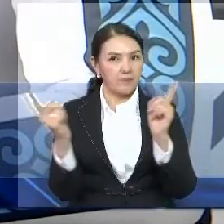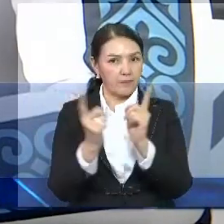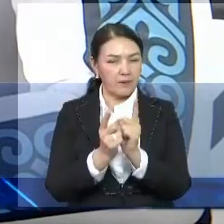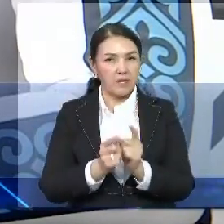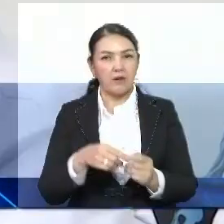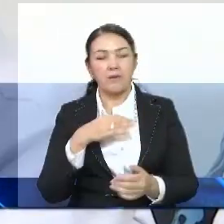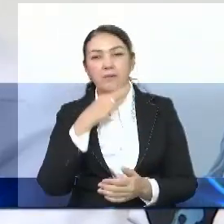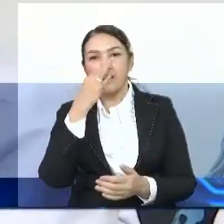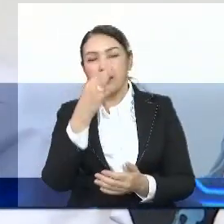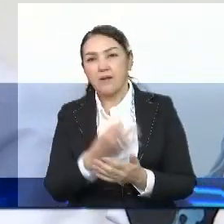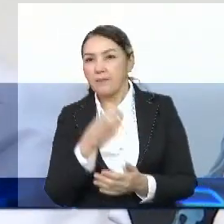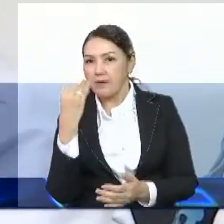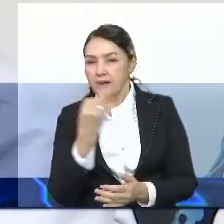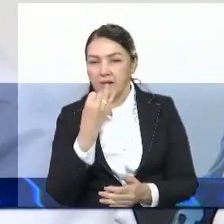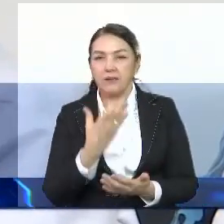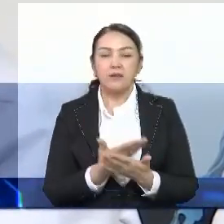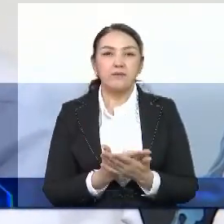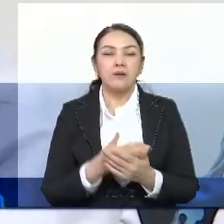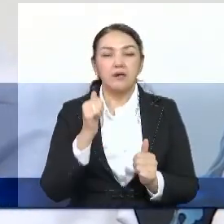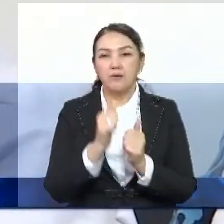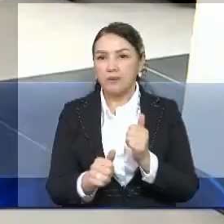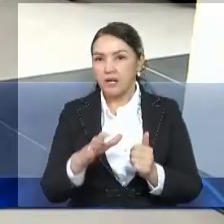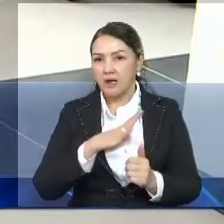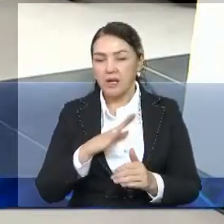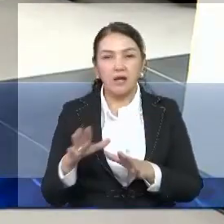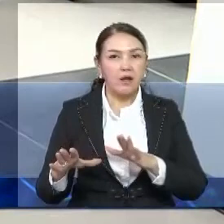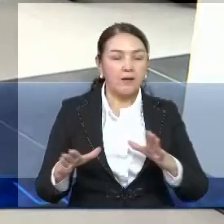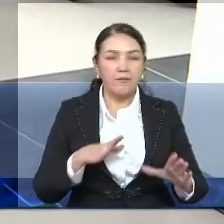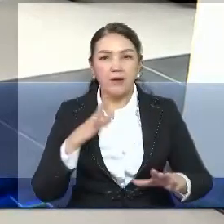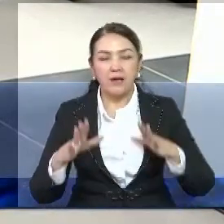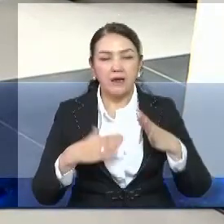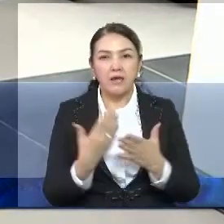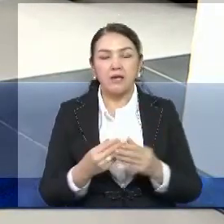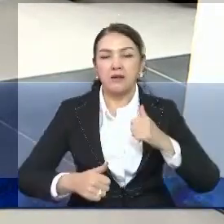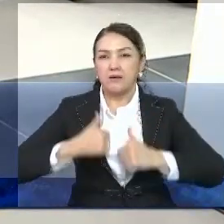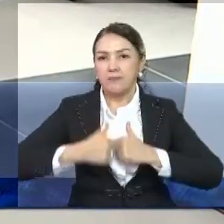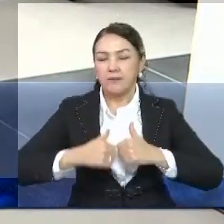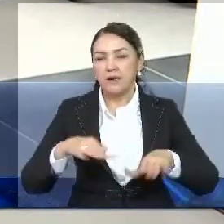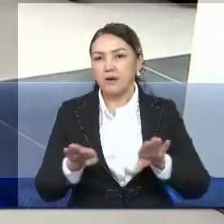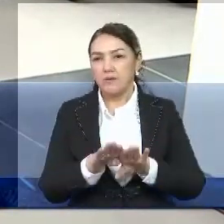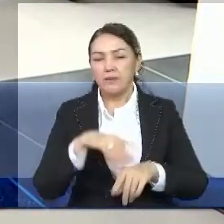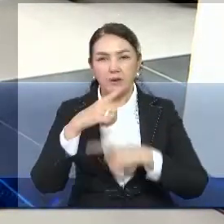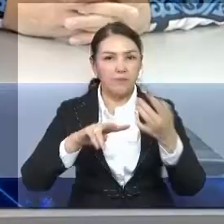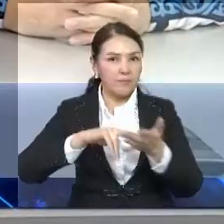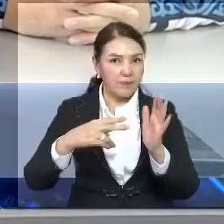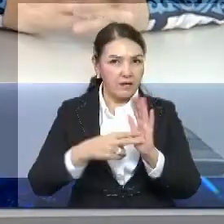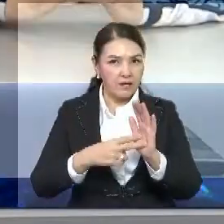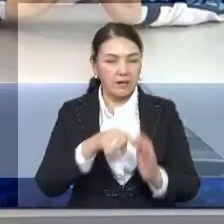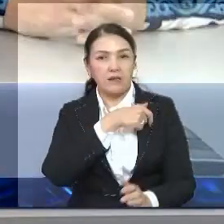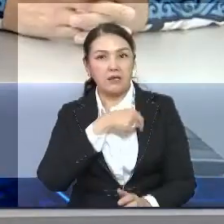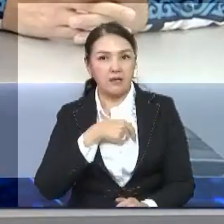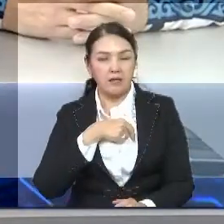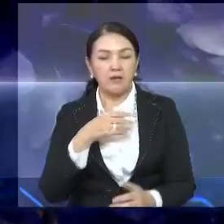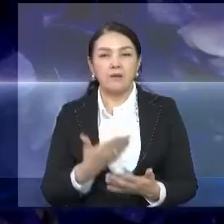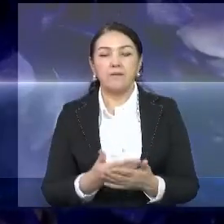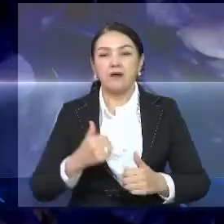задавали паралимпийцам интересующие вопросы. В частности, о подготовке к прошедшим соревнованиям, а также о будущих планах. Тренер